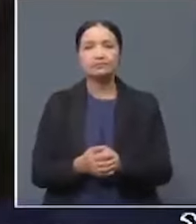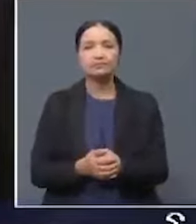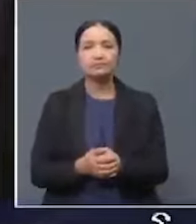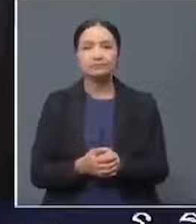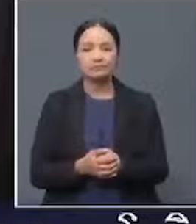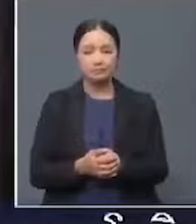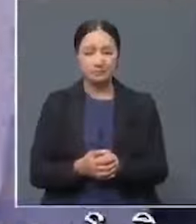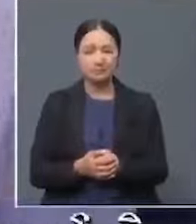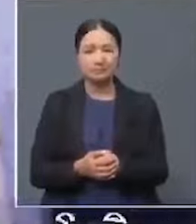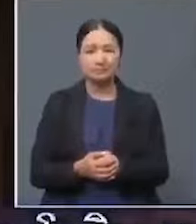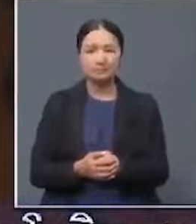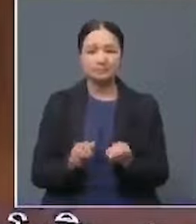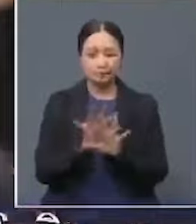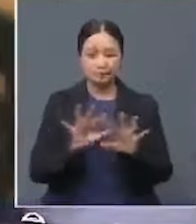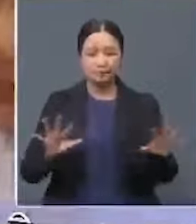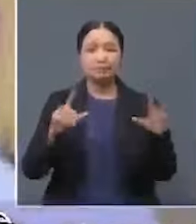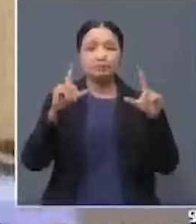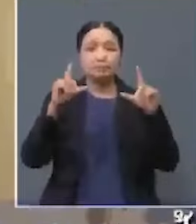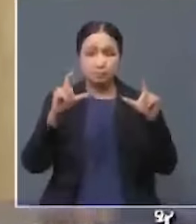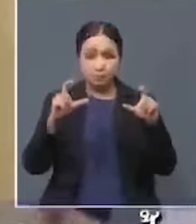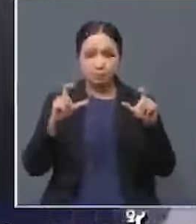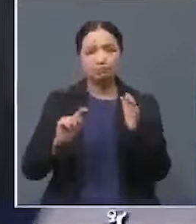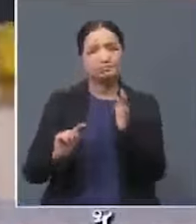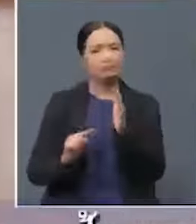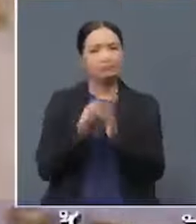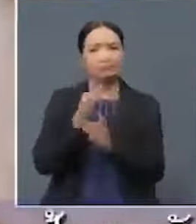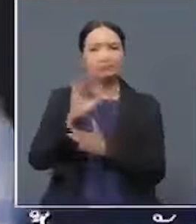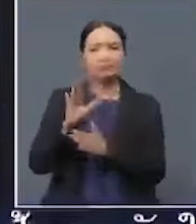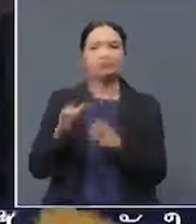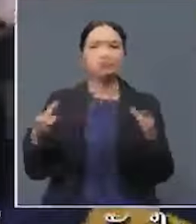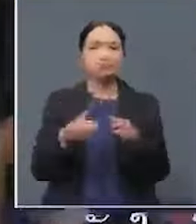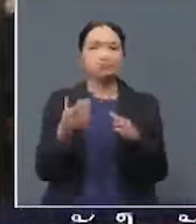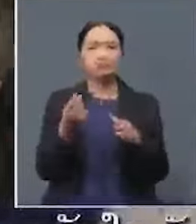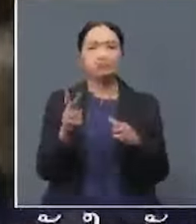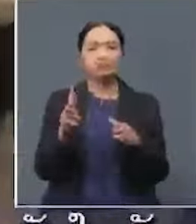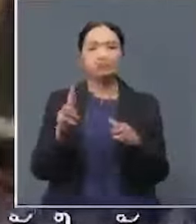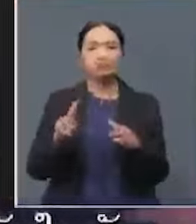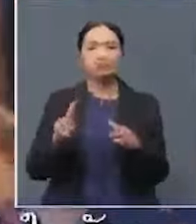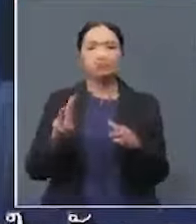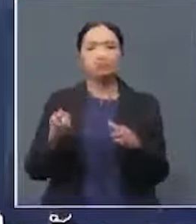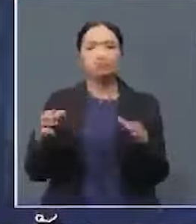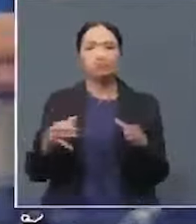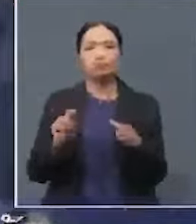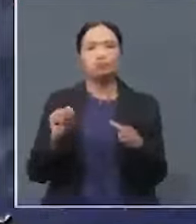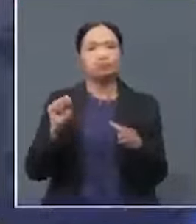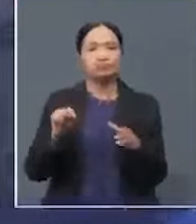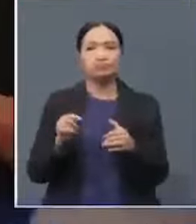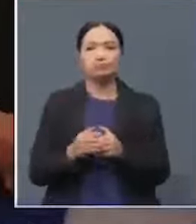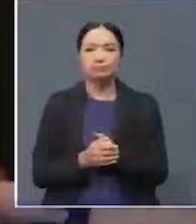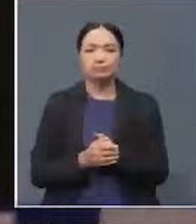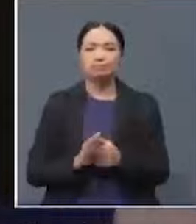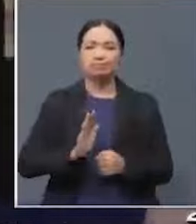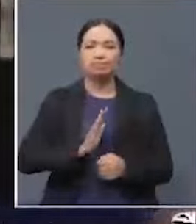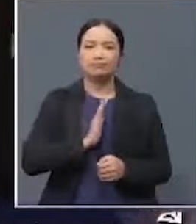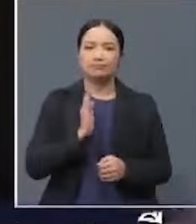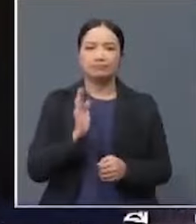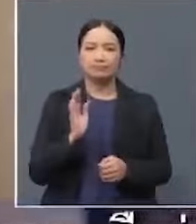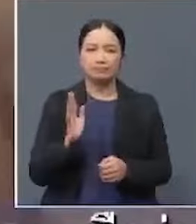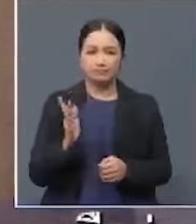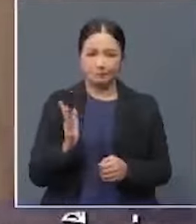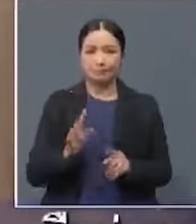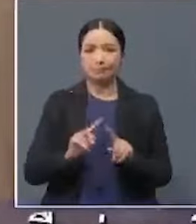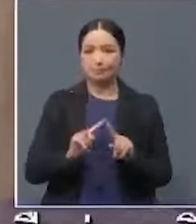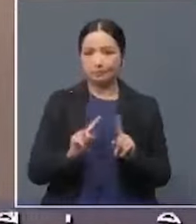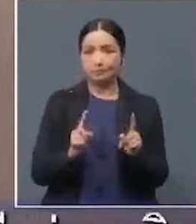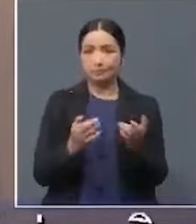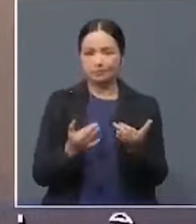กสันติไมตรีเนี่ยนะคะถือว่าเป็นการถ่ายภาพหมู่ครั้งแรกของครม.ชุดนี้นะแต่ว่าเป็นการถ่ายภาพหมู่แบบไม่เป็นทางการนะคะเดี๋ยว